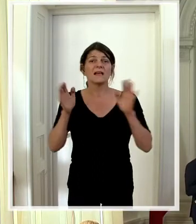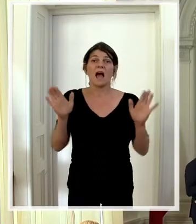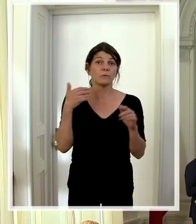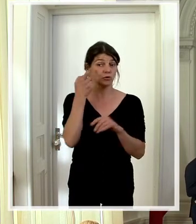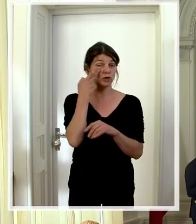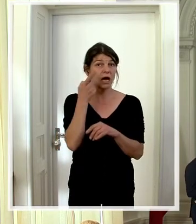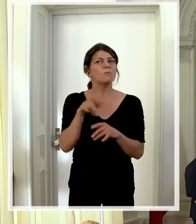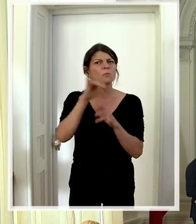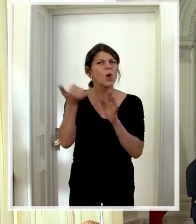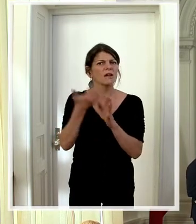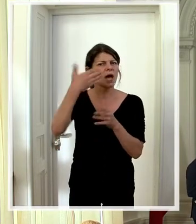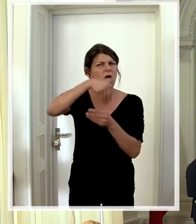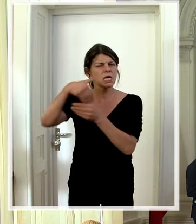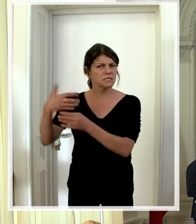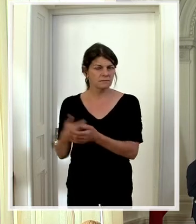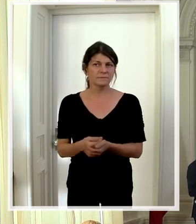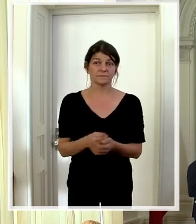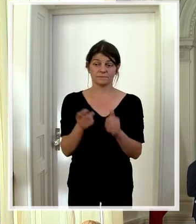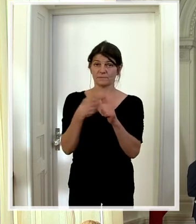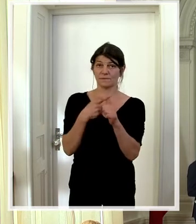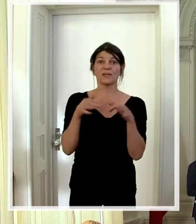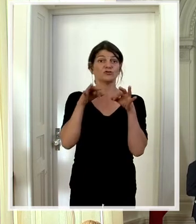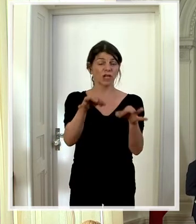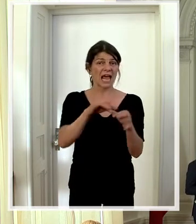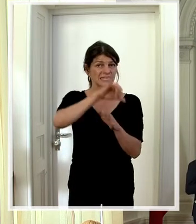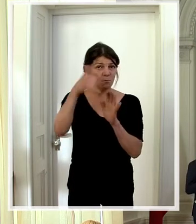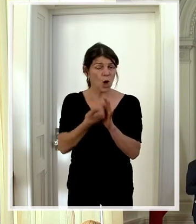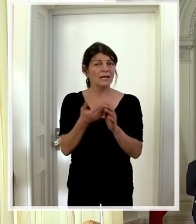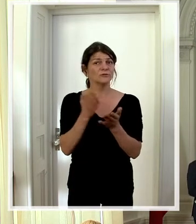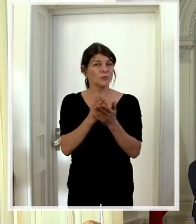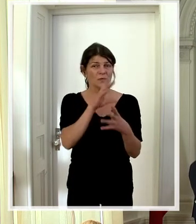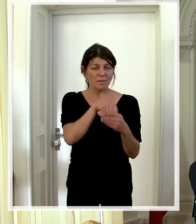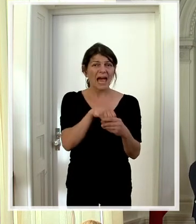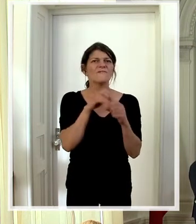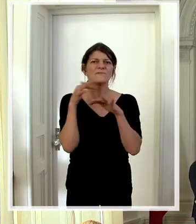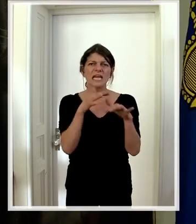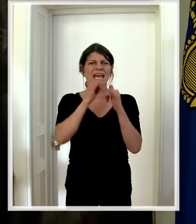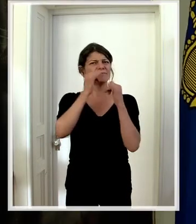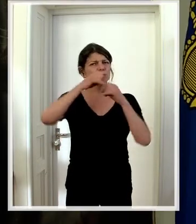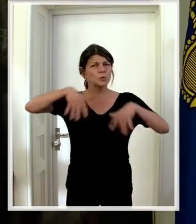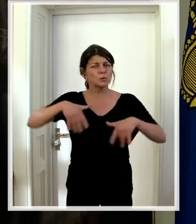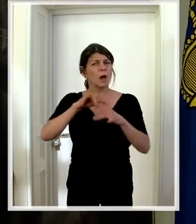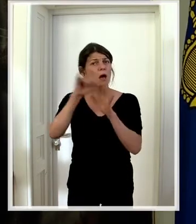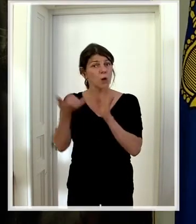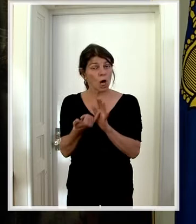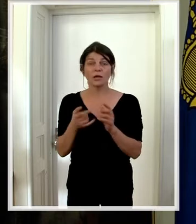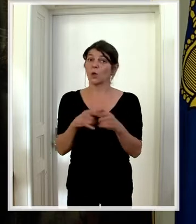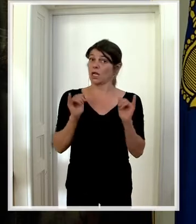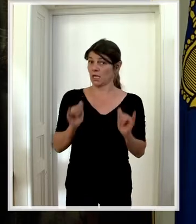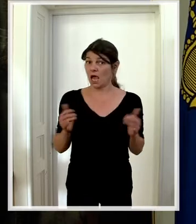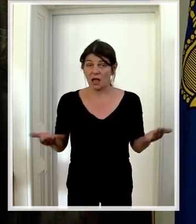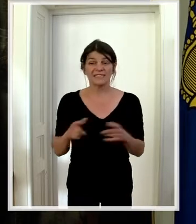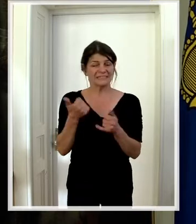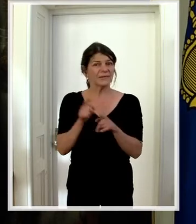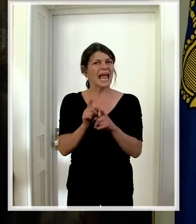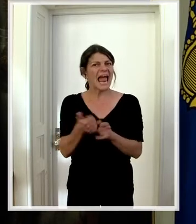ist in diesem Projekt drin. In diesem Projekt drin sind Strassenprojekte, sind viele Infrastrukturprojekte. Und ja, es ist ein erster